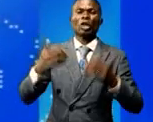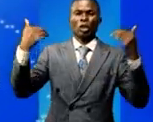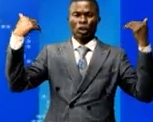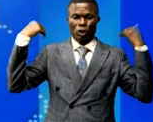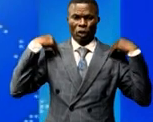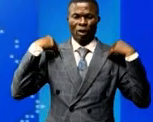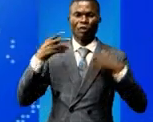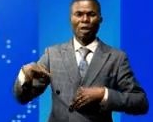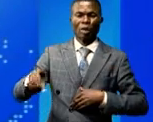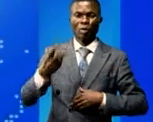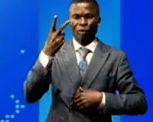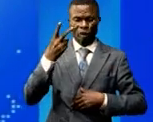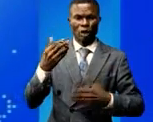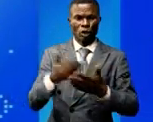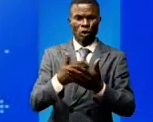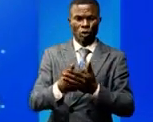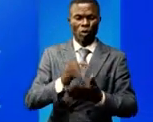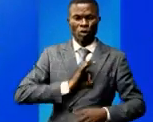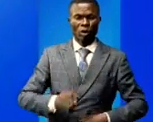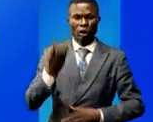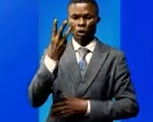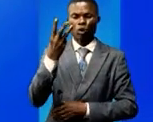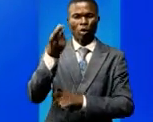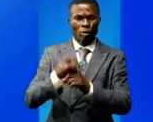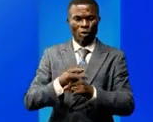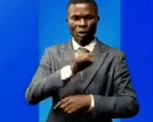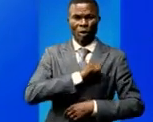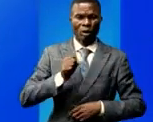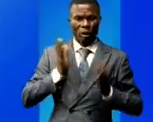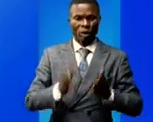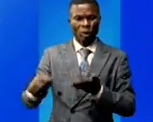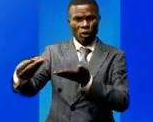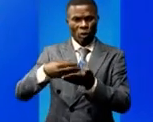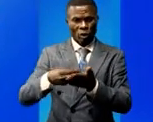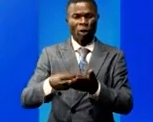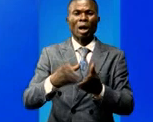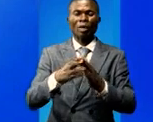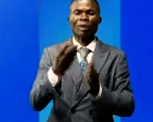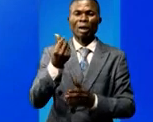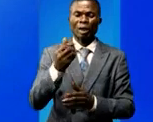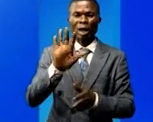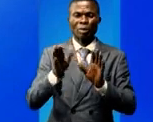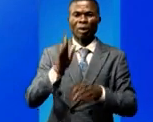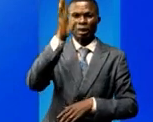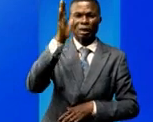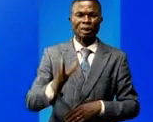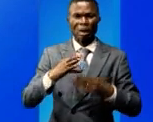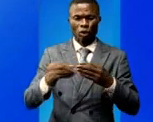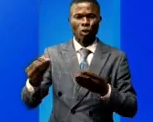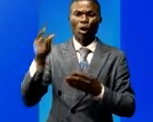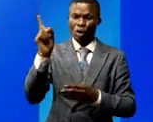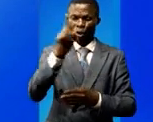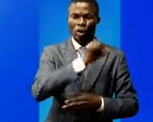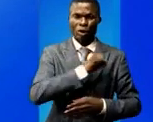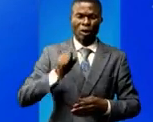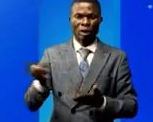le chef de l'État Félix-Antoine Tshisekedi pendant 3 mois. Les sénateurs vont contribuer financièrement à hauteur de $500 américains,